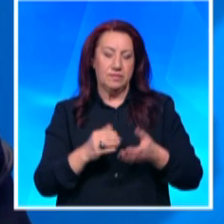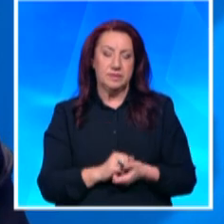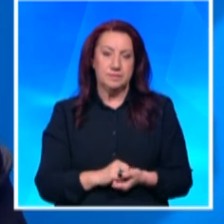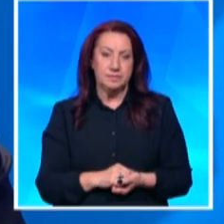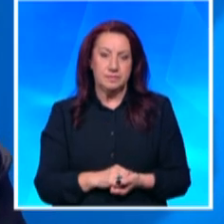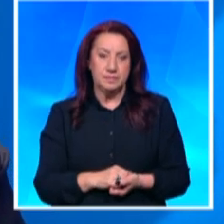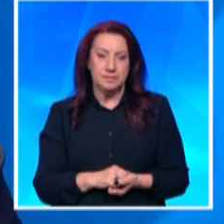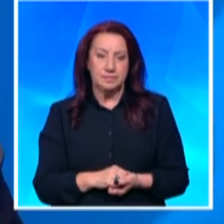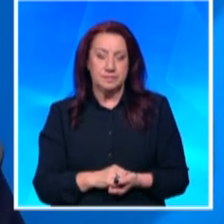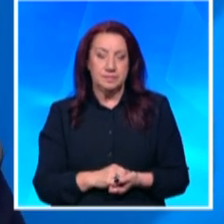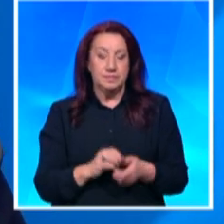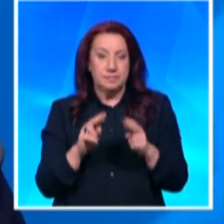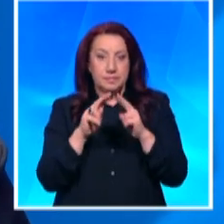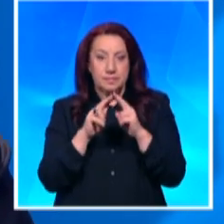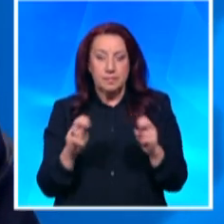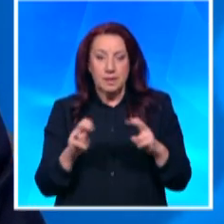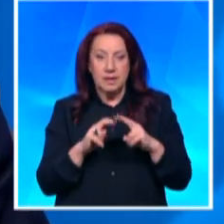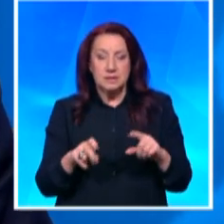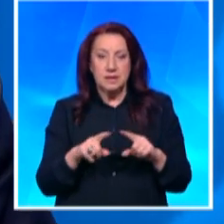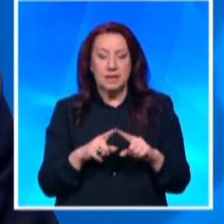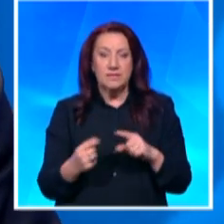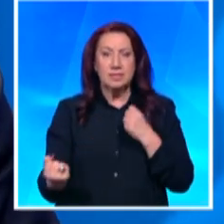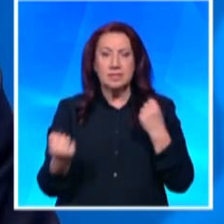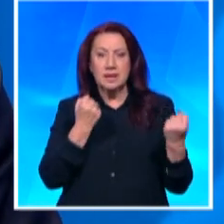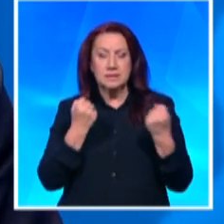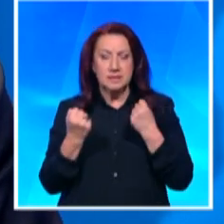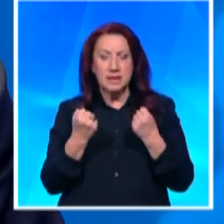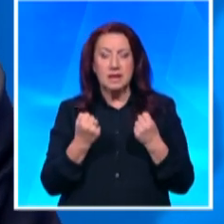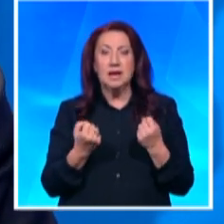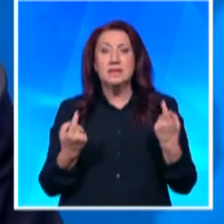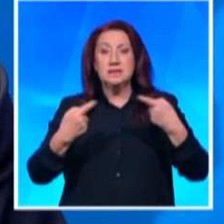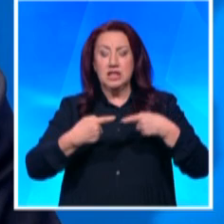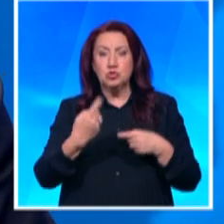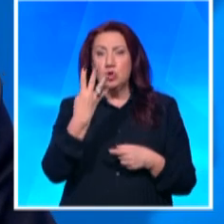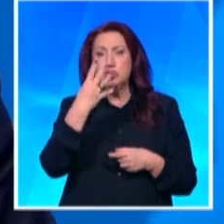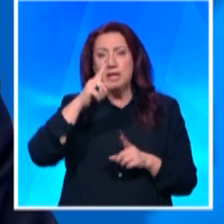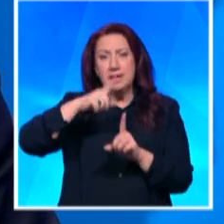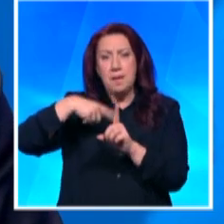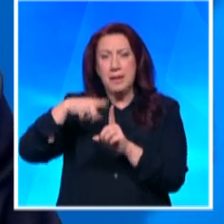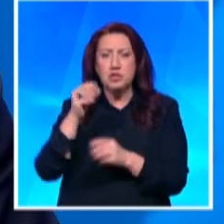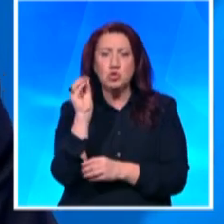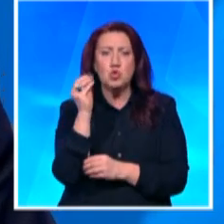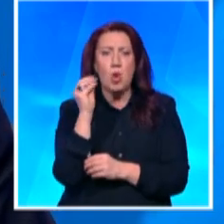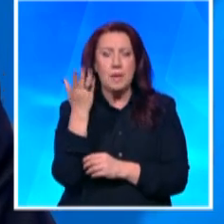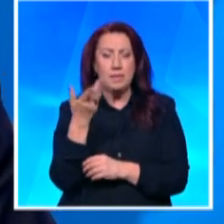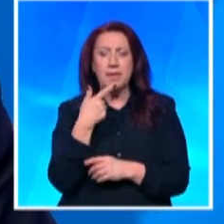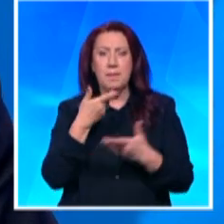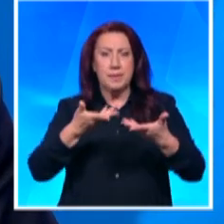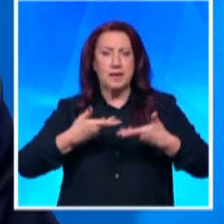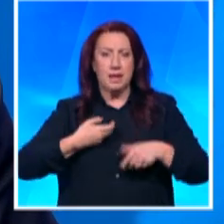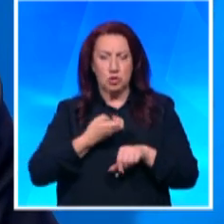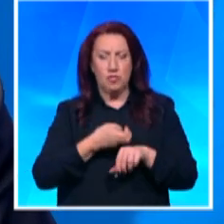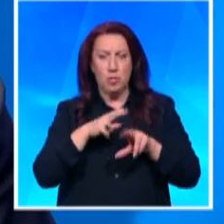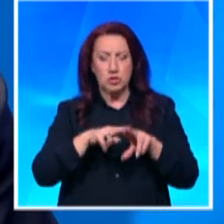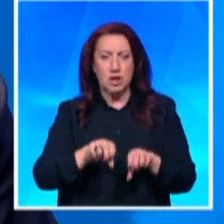Разследват насилие над 4-месечно бебе в Видин. Момченцето е прието в болница с фрактура на черепа и хематом, съобщават